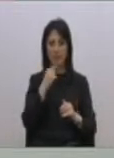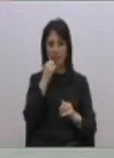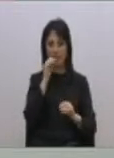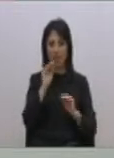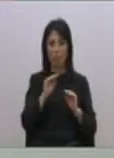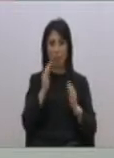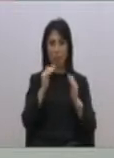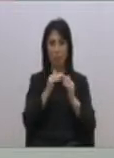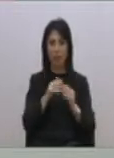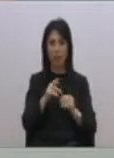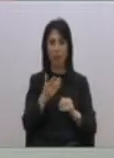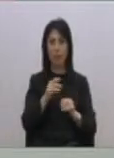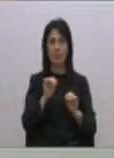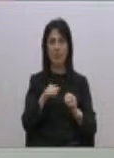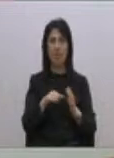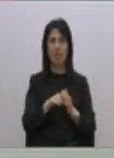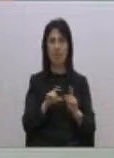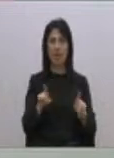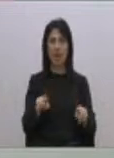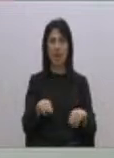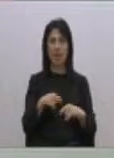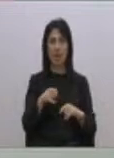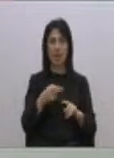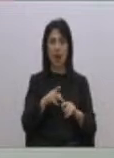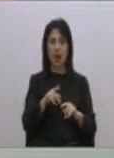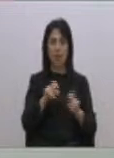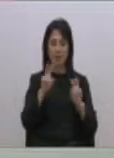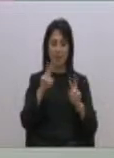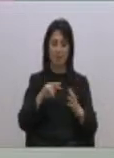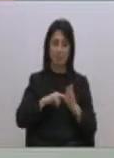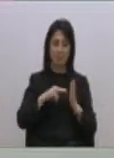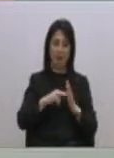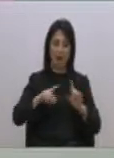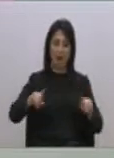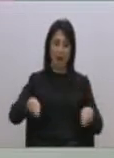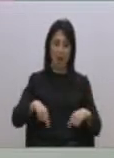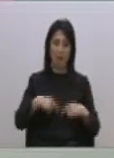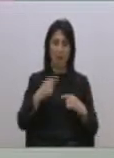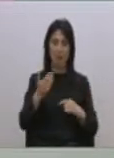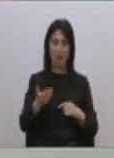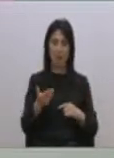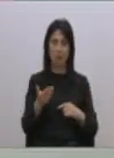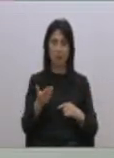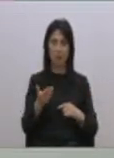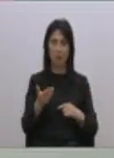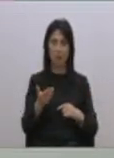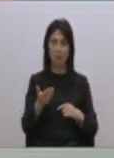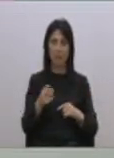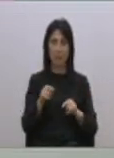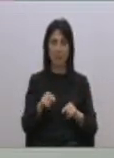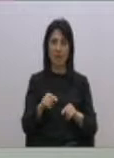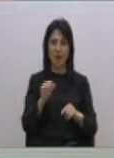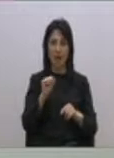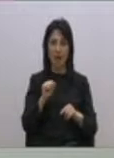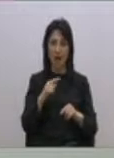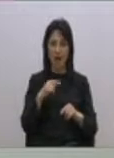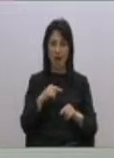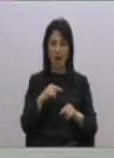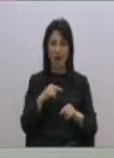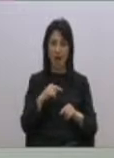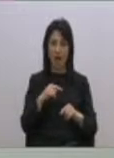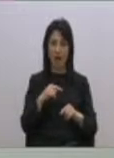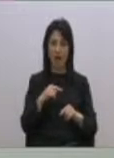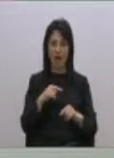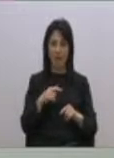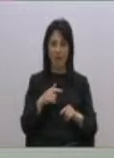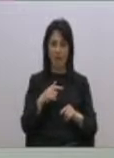ინფრასტრუქტურას, რომლის საშუალებითაც ახორციელებს ან განზრახულებს განახორციელოს AQ puncti bunebri